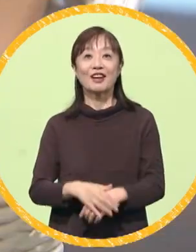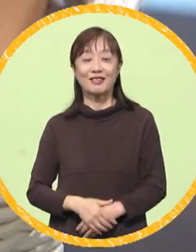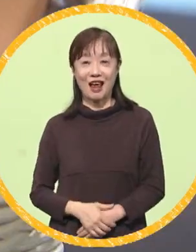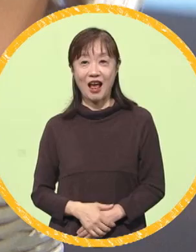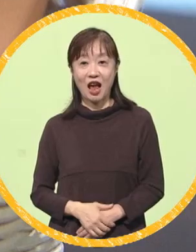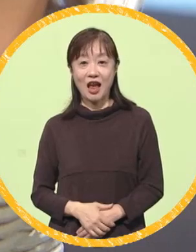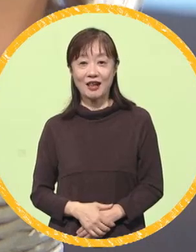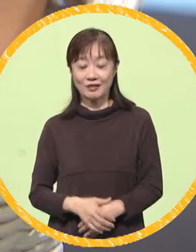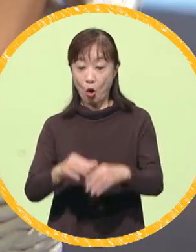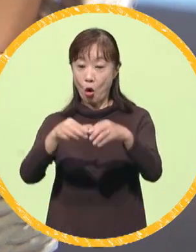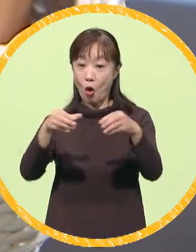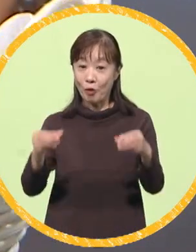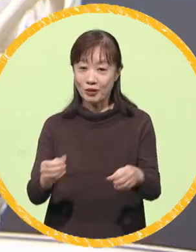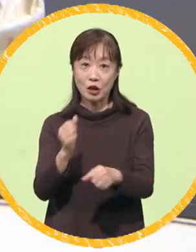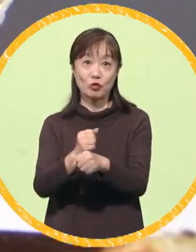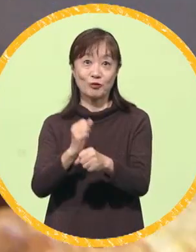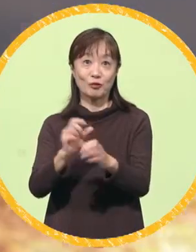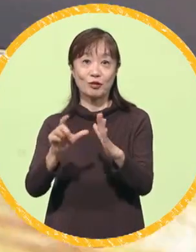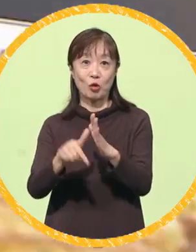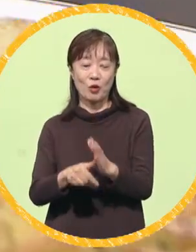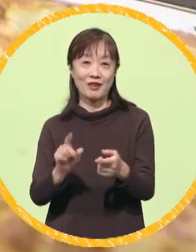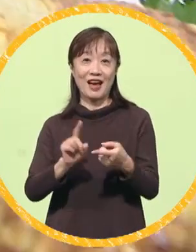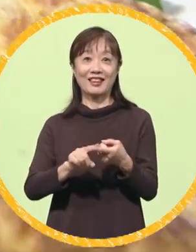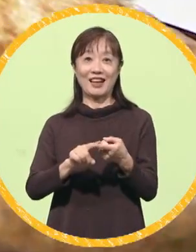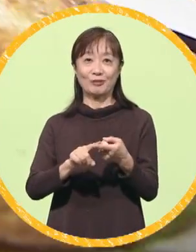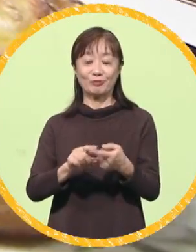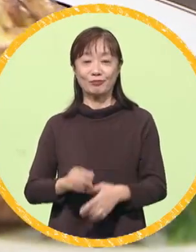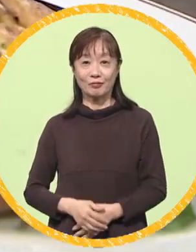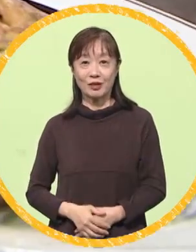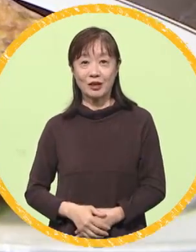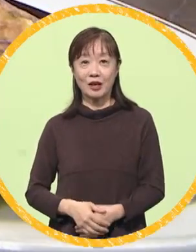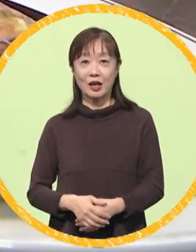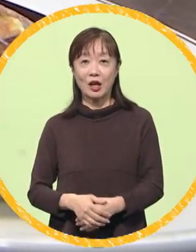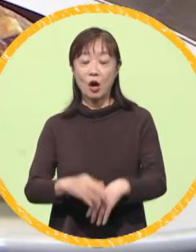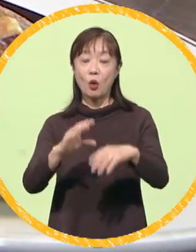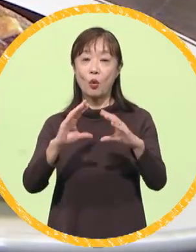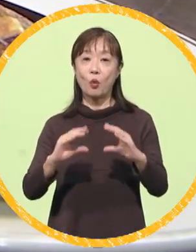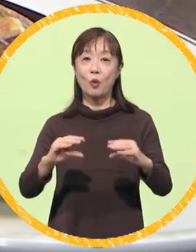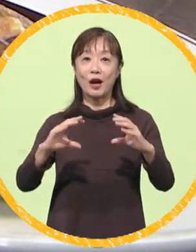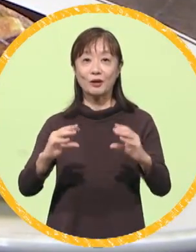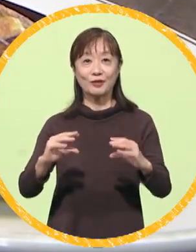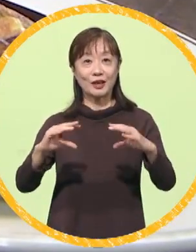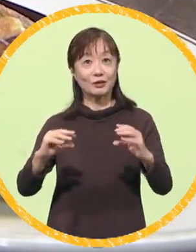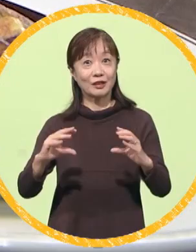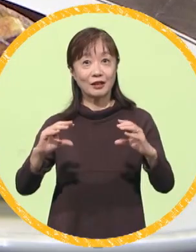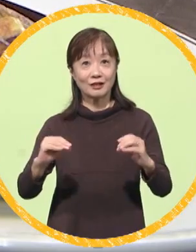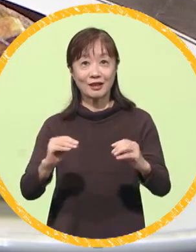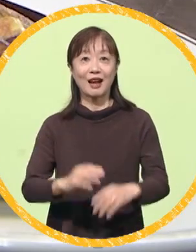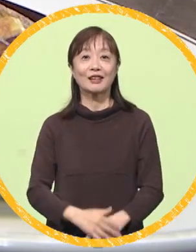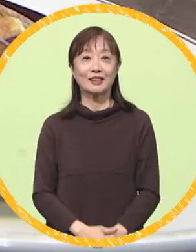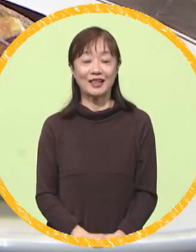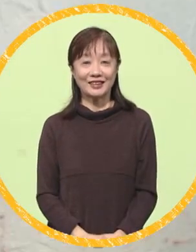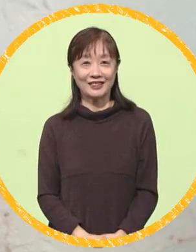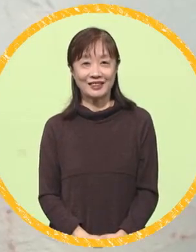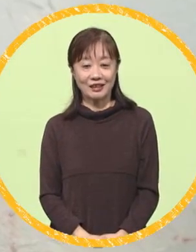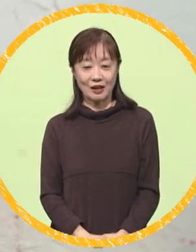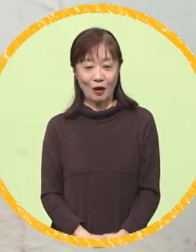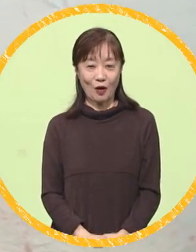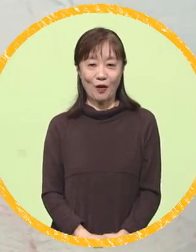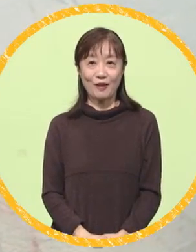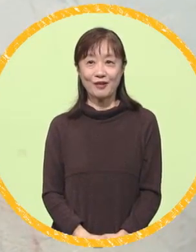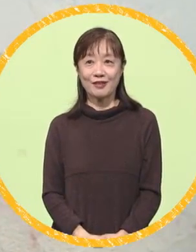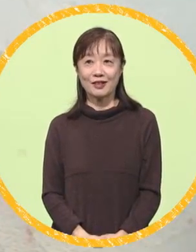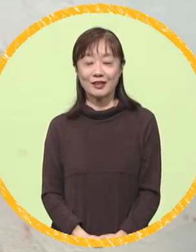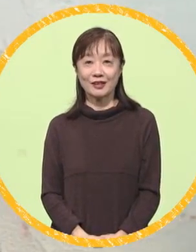ういうオムレツにはすごい最適な卵ですね。ふんわり仕上がります。 もう卵のふわふわさがダイレクトに出てますね。